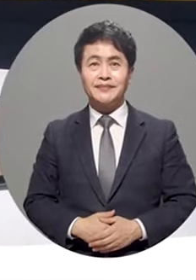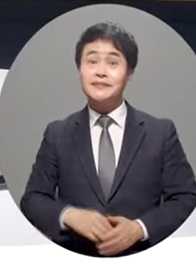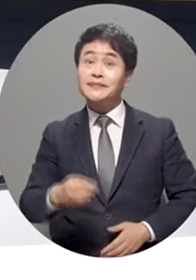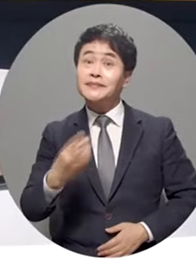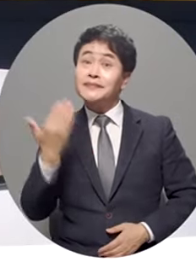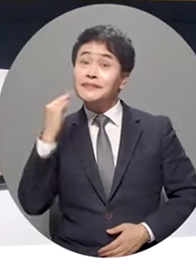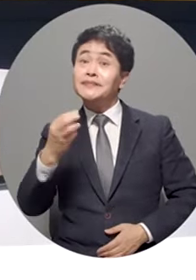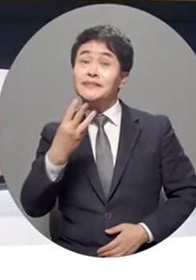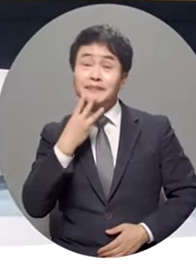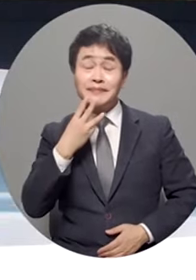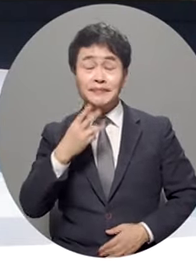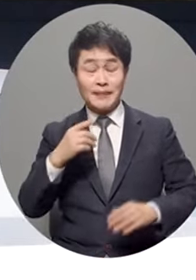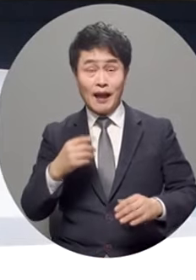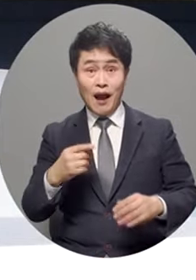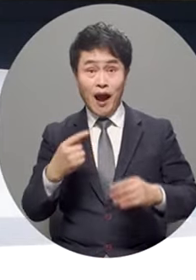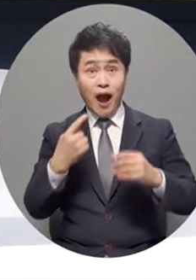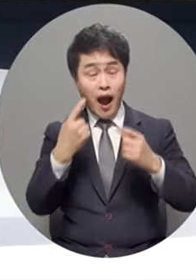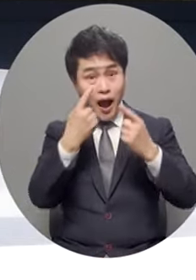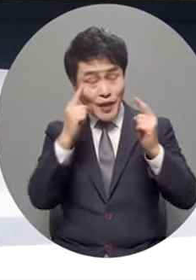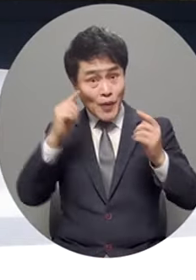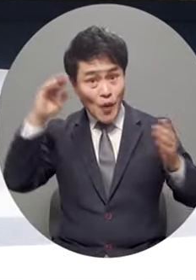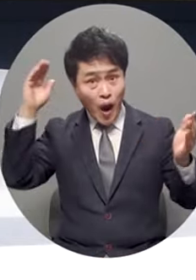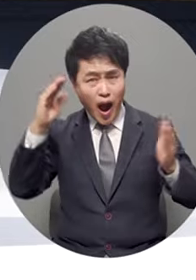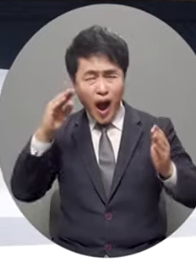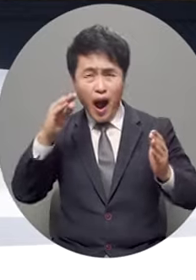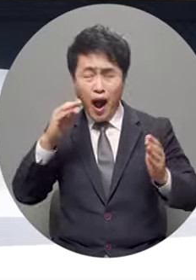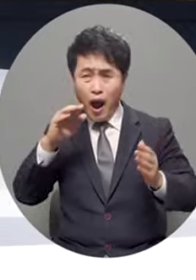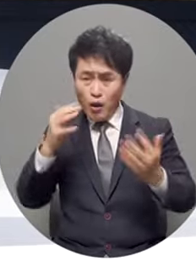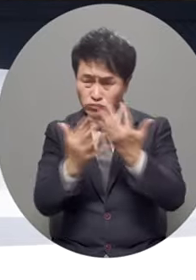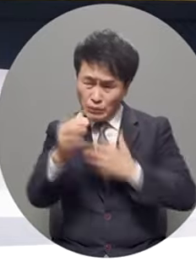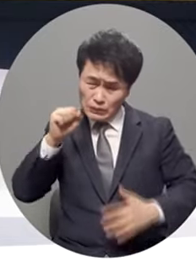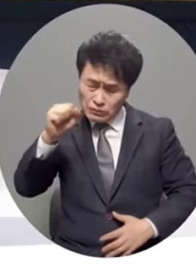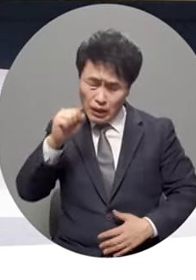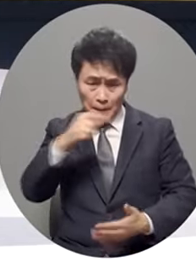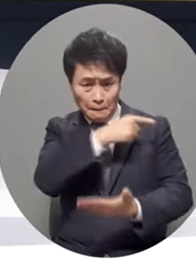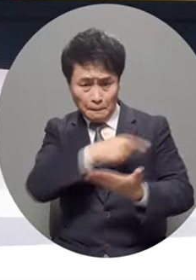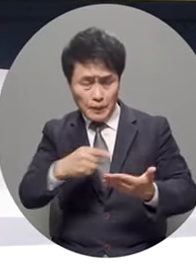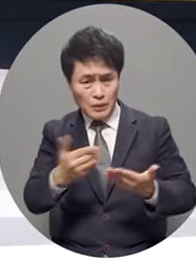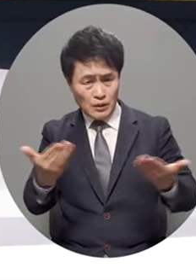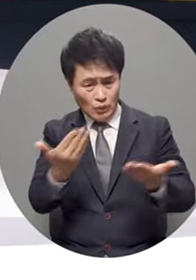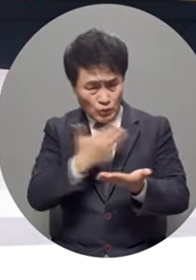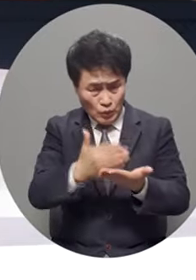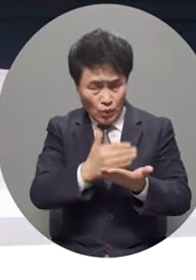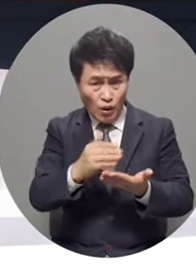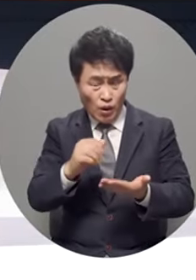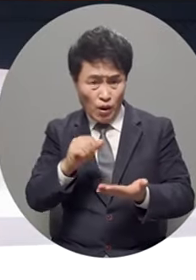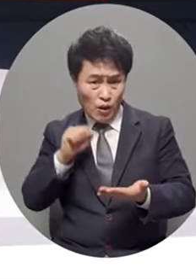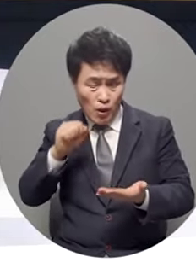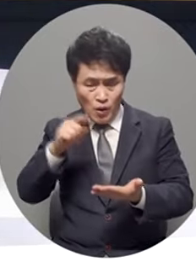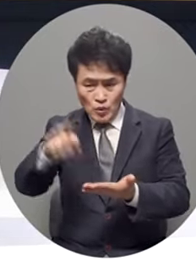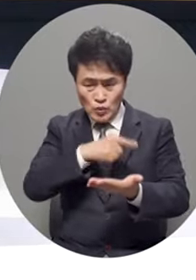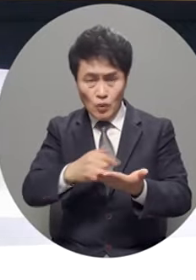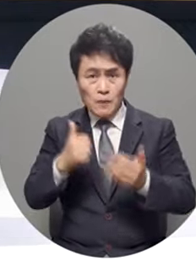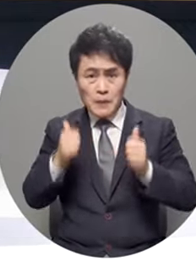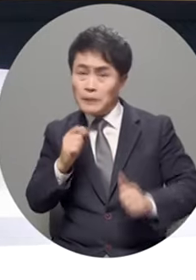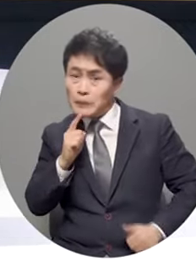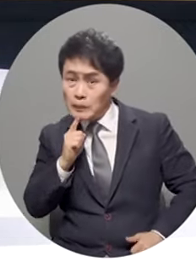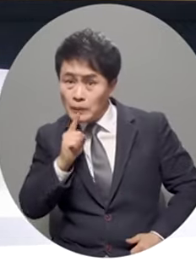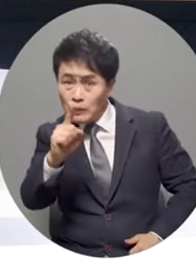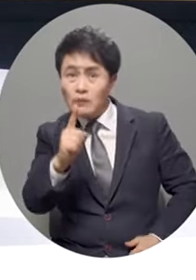최근 서울의 한 대학교 학생들이 집회 소음으로 피해를 봤다며 청소 노동자들에게 수백만 원의 손해배상 소송을 낸